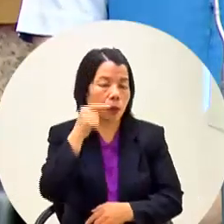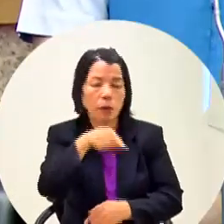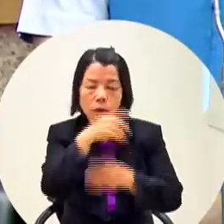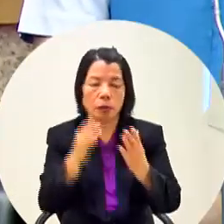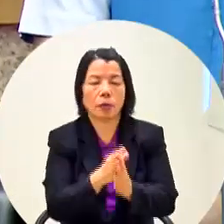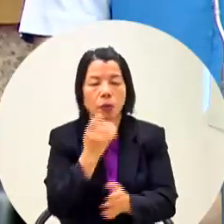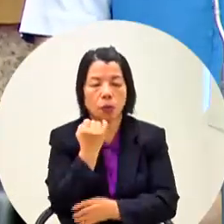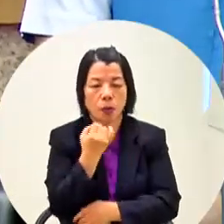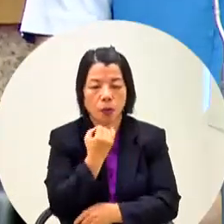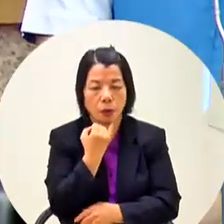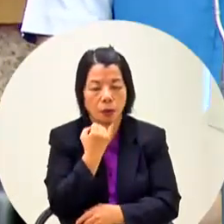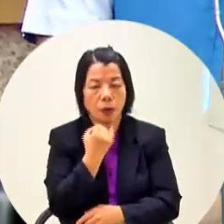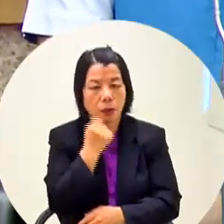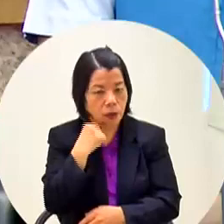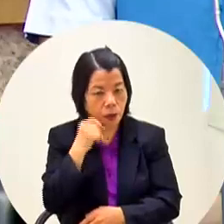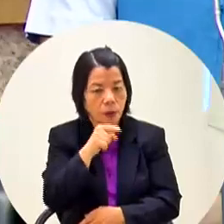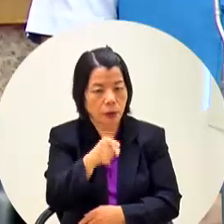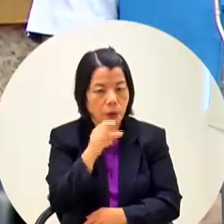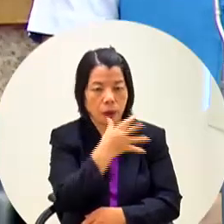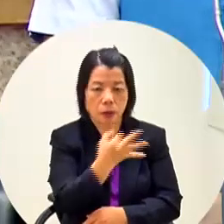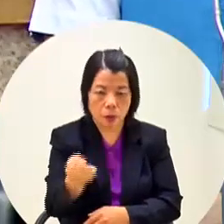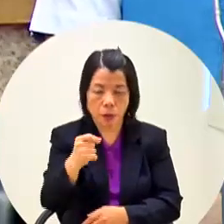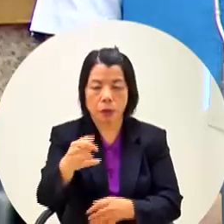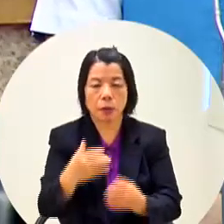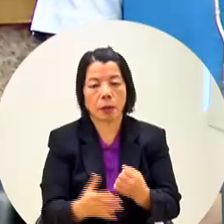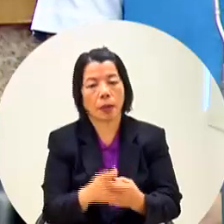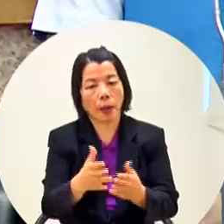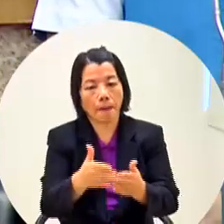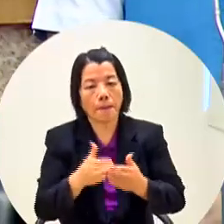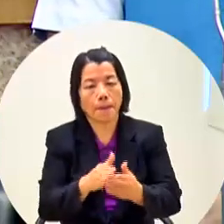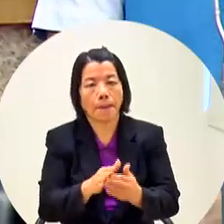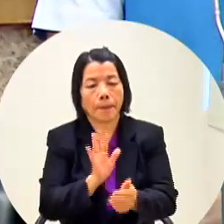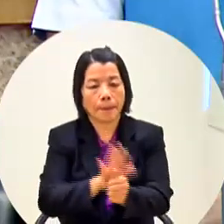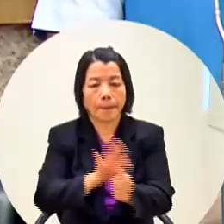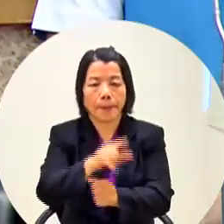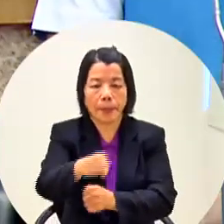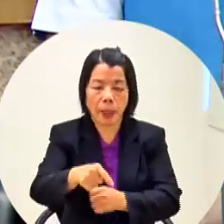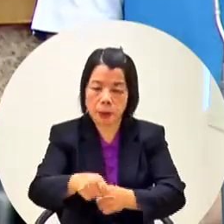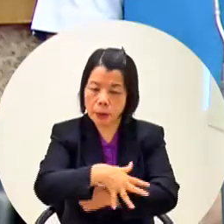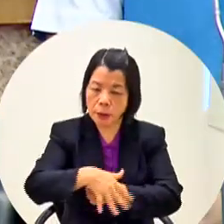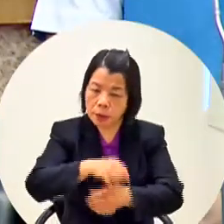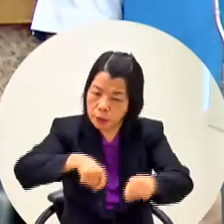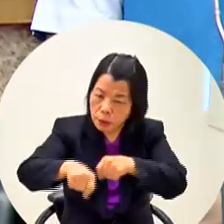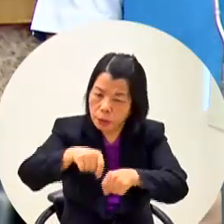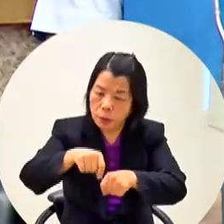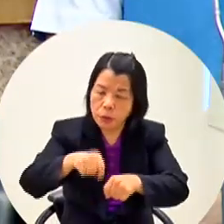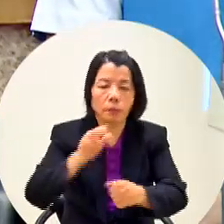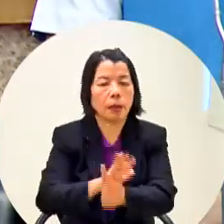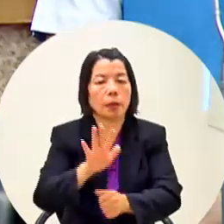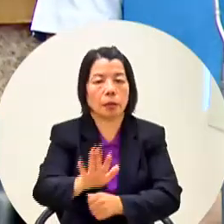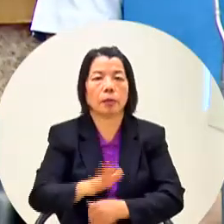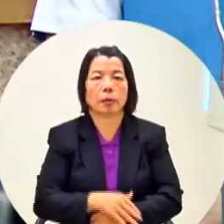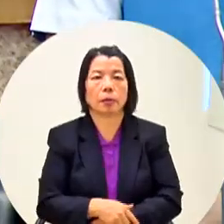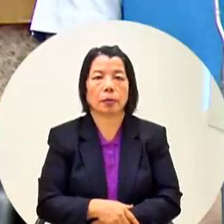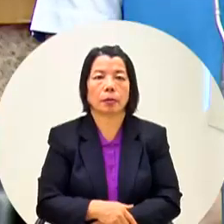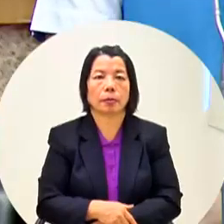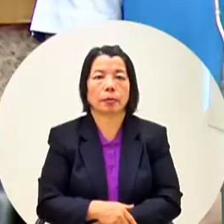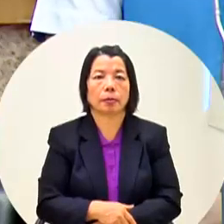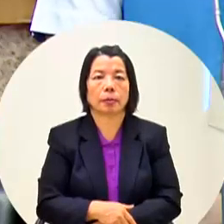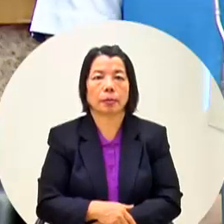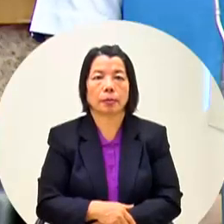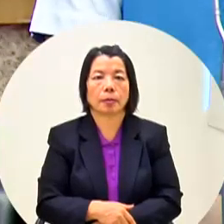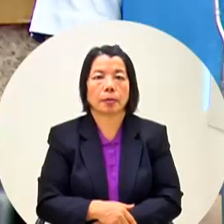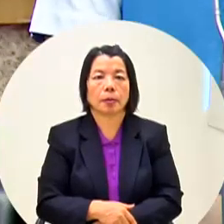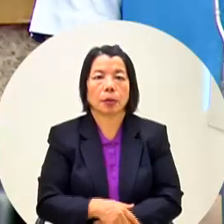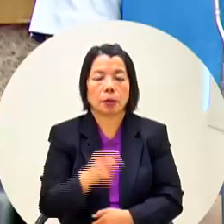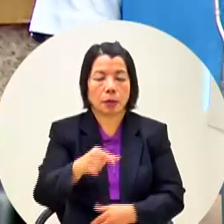这个点数，那就会支撑这个系统可以对高雄地方经济的一个再循环。这是一个，我